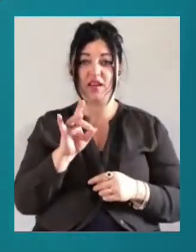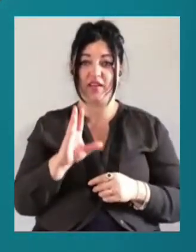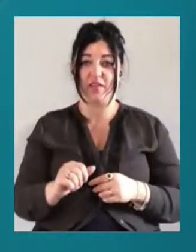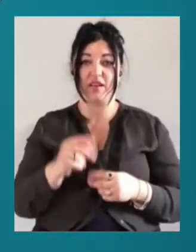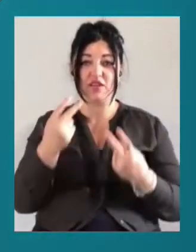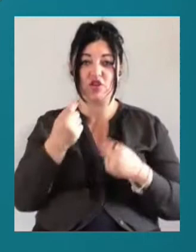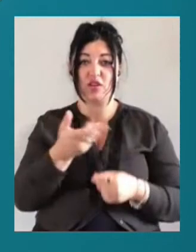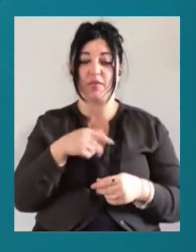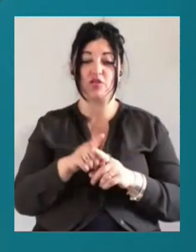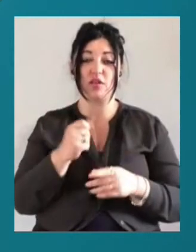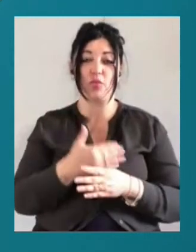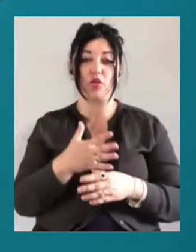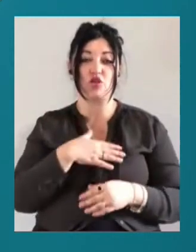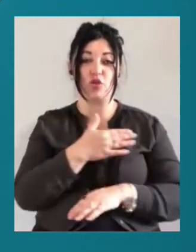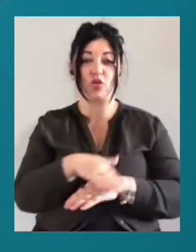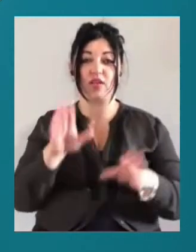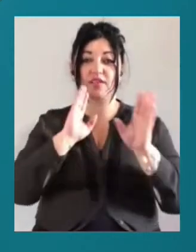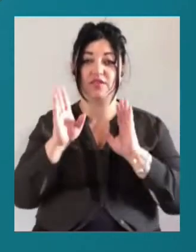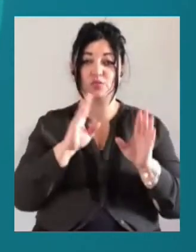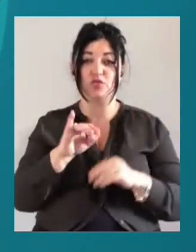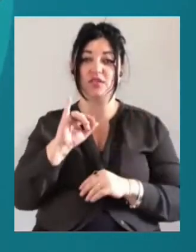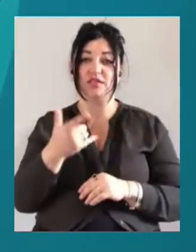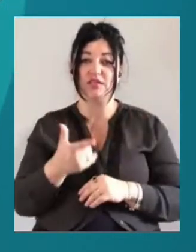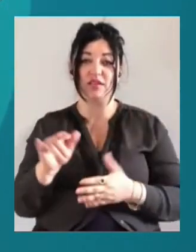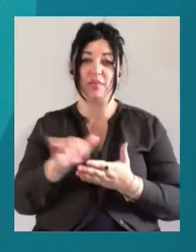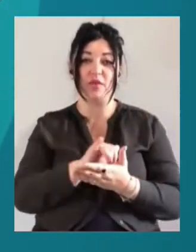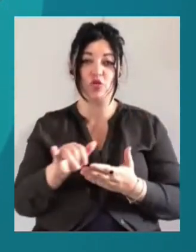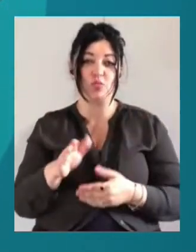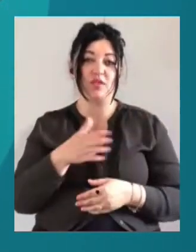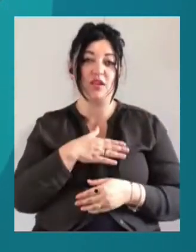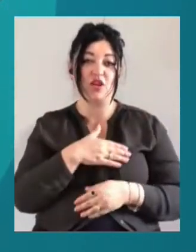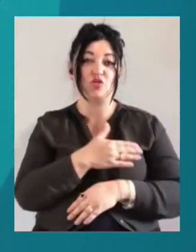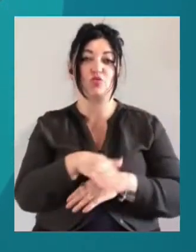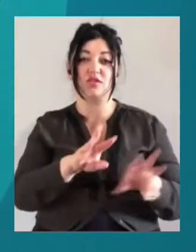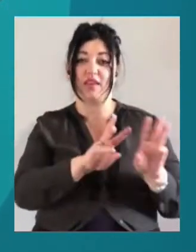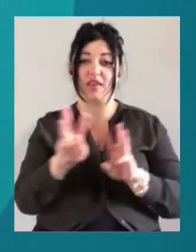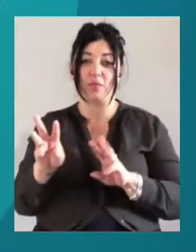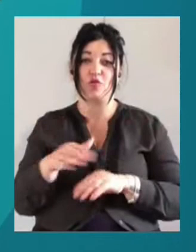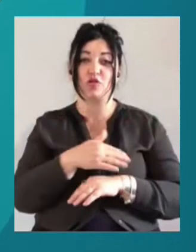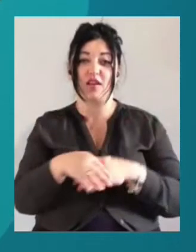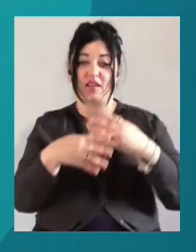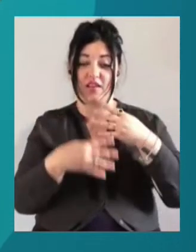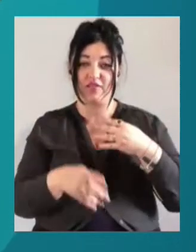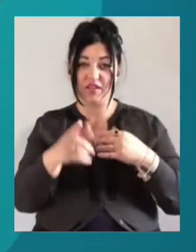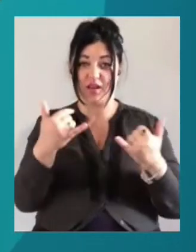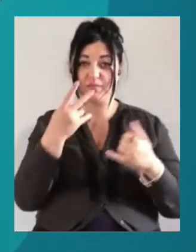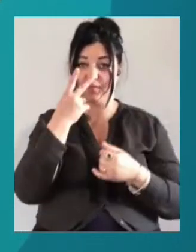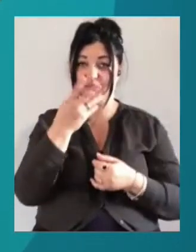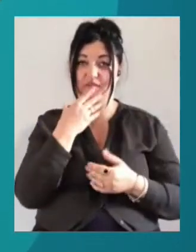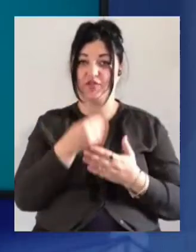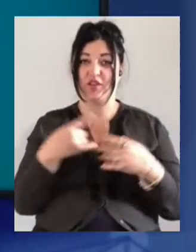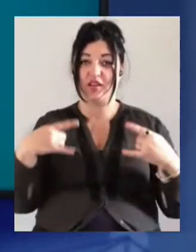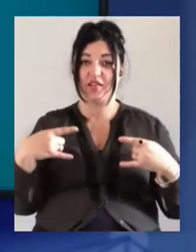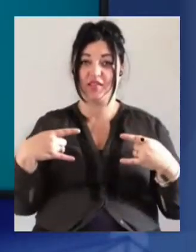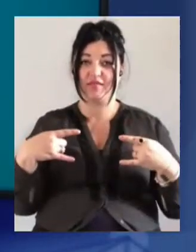також за допомогою наших сторінок на Фейсбуці, в Інстаграмі, на Ютюб та на нашому сайті. Посилання на них ви бачите на своїх